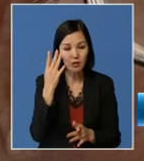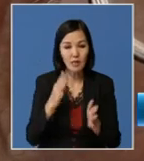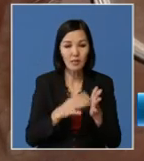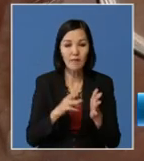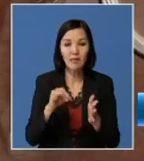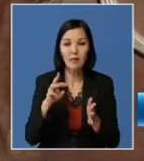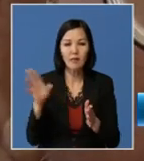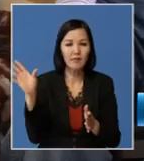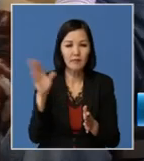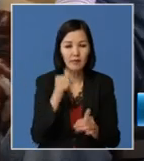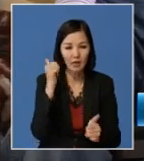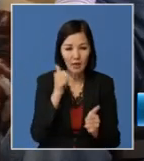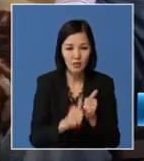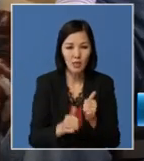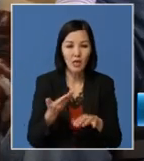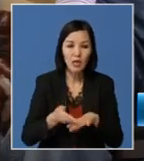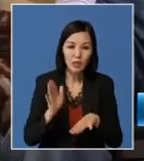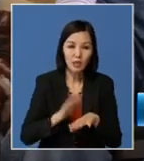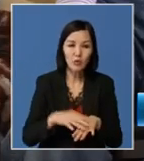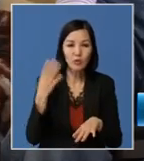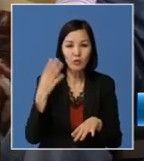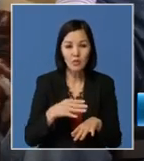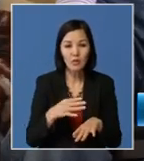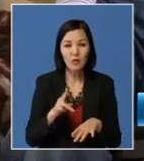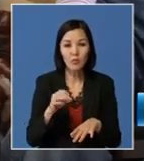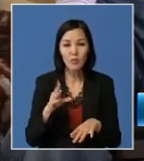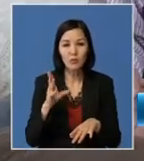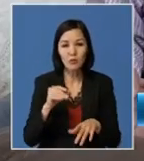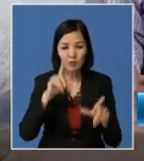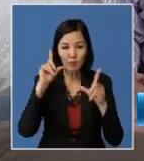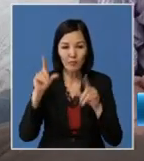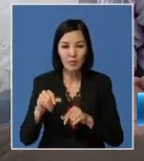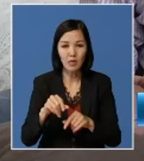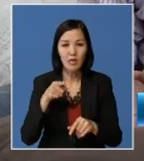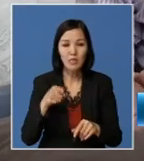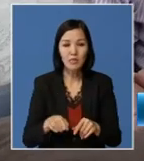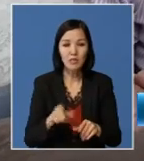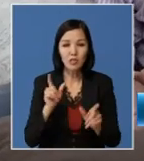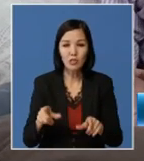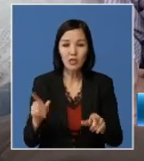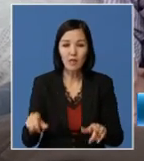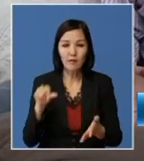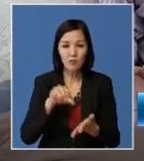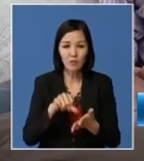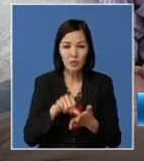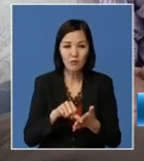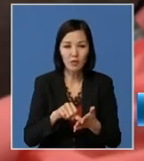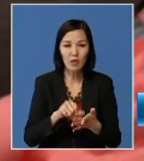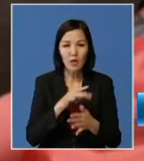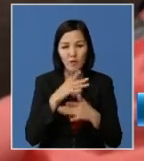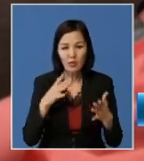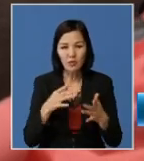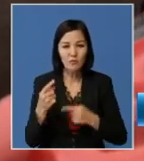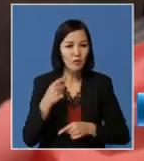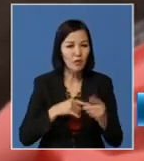праздник, который касается каждого. В тяжелые 40-е из Коксузского района было мобилизовано свыше 1000 человек. Большинство их, несмотря на смерть